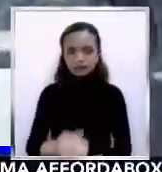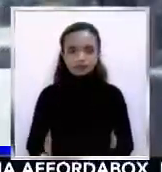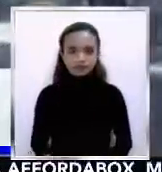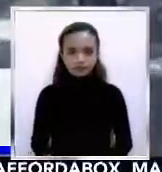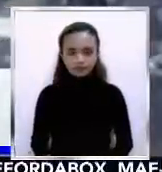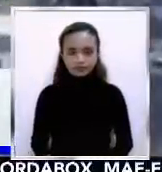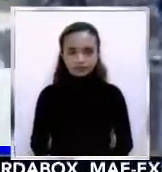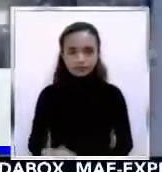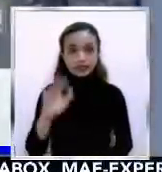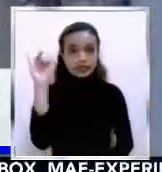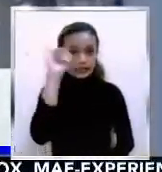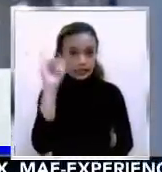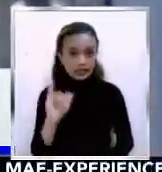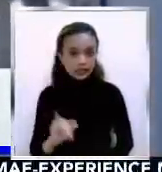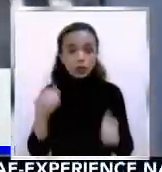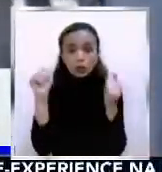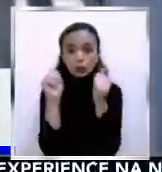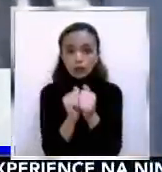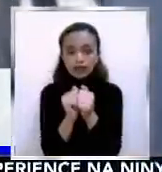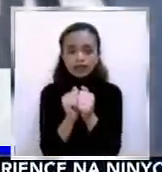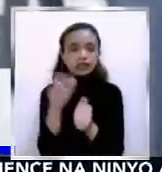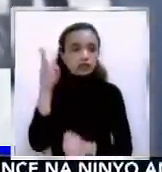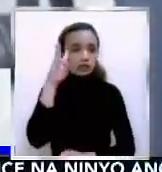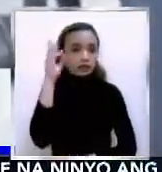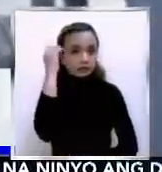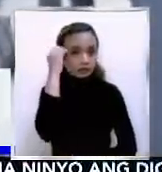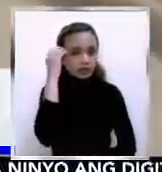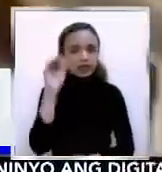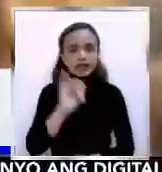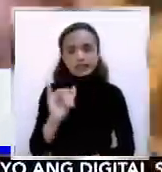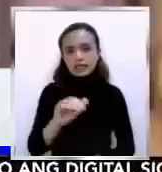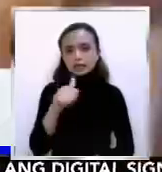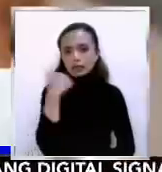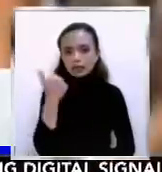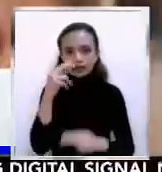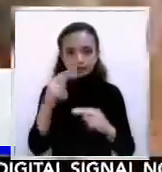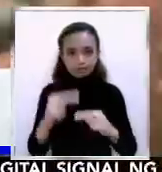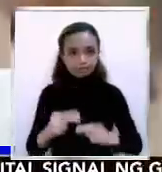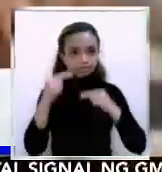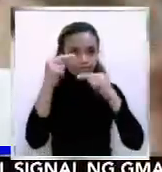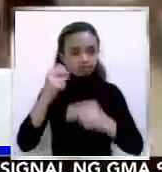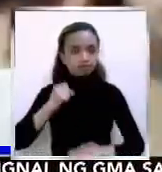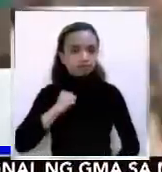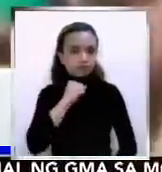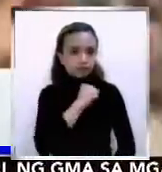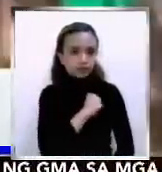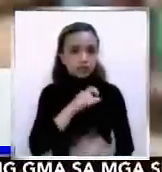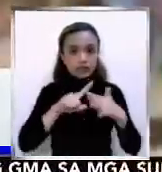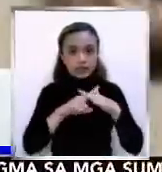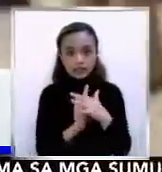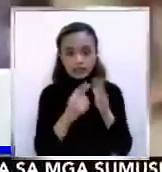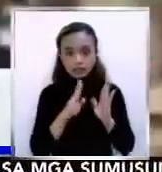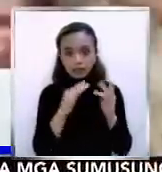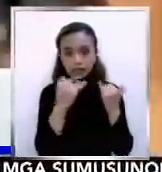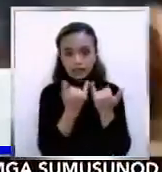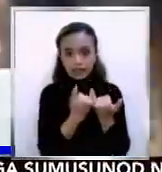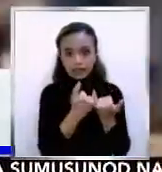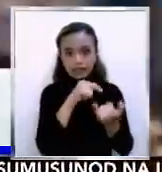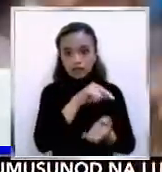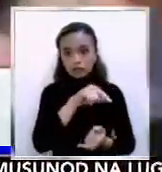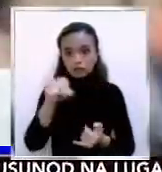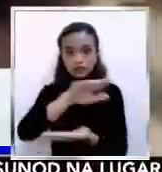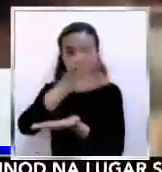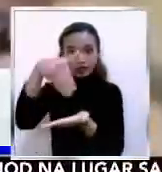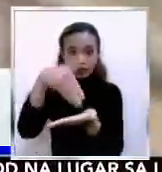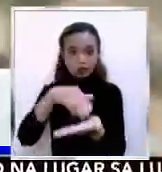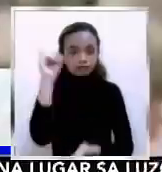Kasama ang kanyang katandem na si Doc Willie Ong at mga senatorial candidates mula Barangay Hinaplanon hanggang sa sentro ng Iligan City. Sinalubong